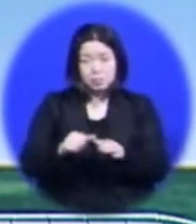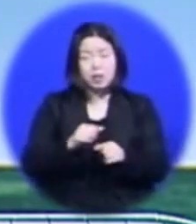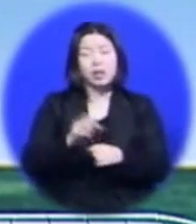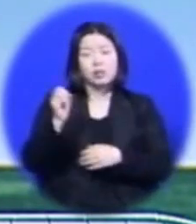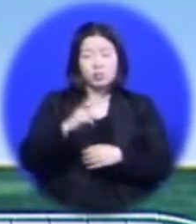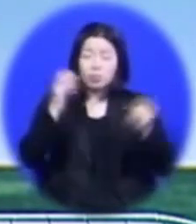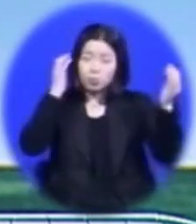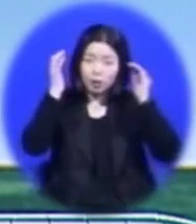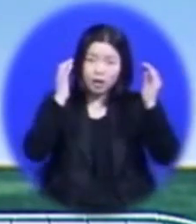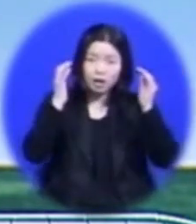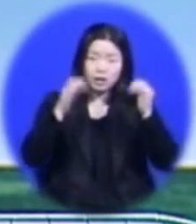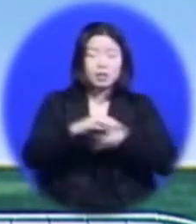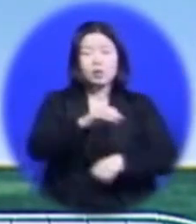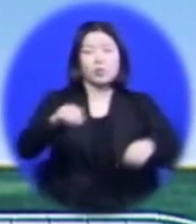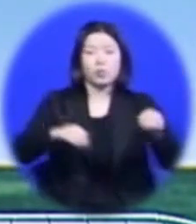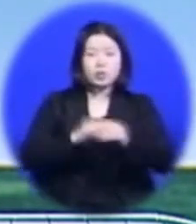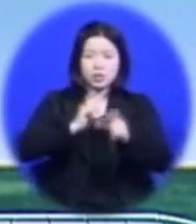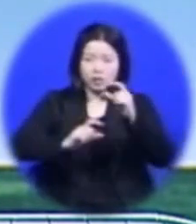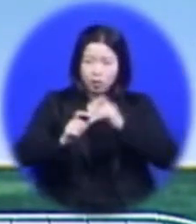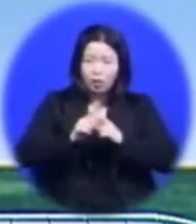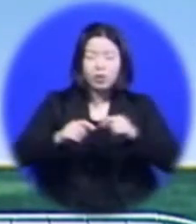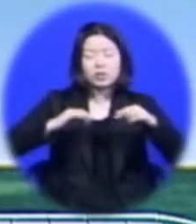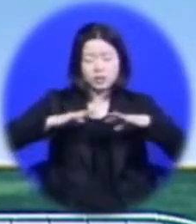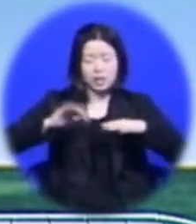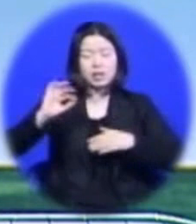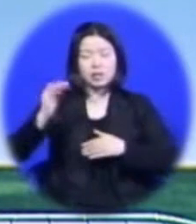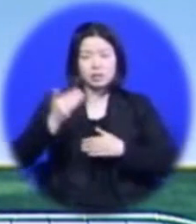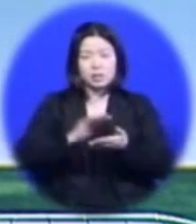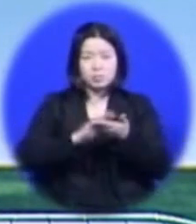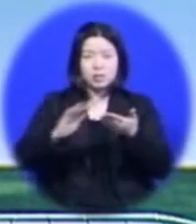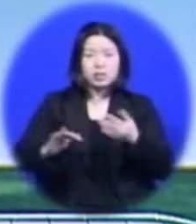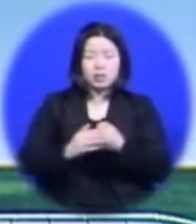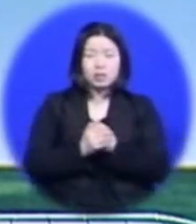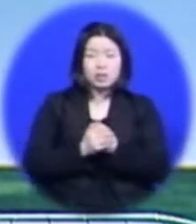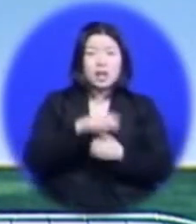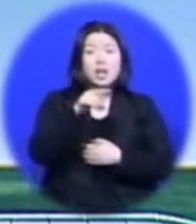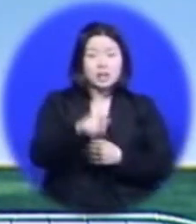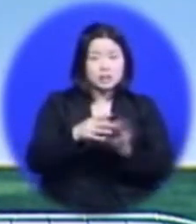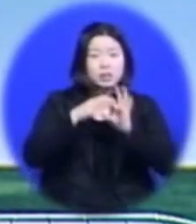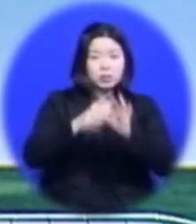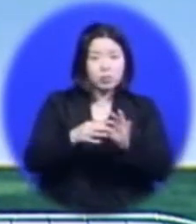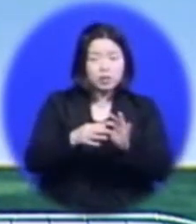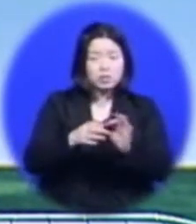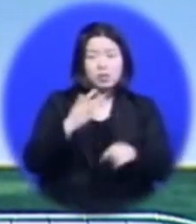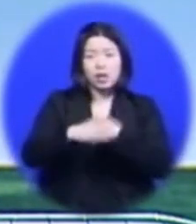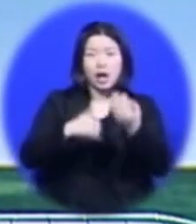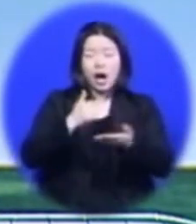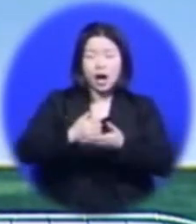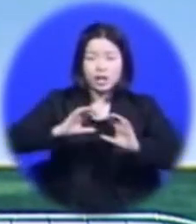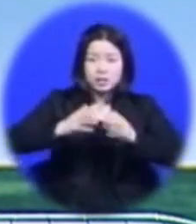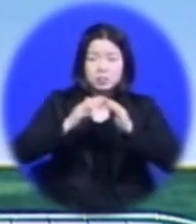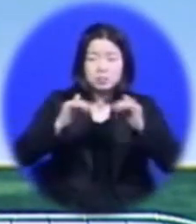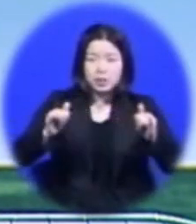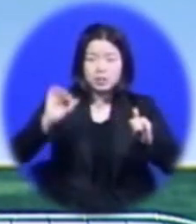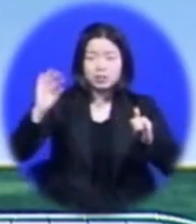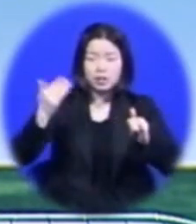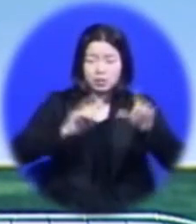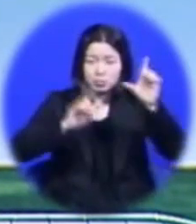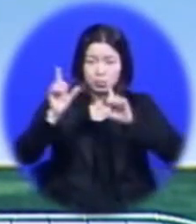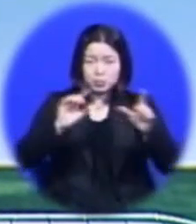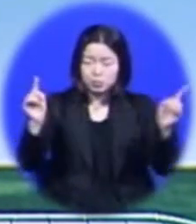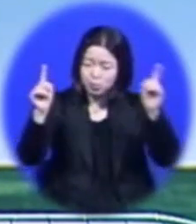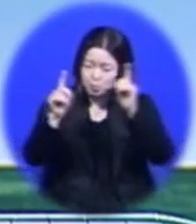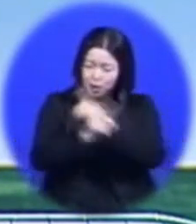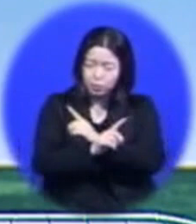환란이 오히려 더 자랑스러워요. 그걸 통하여 하나님 백성 되는 모습으로 내가